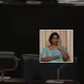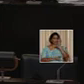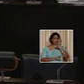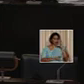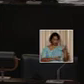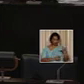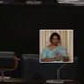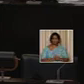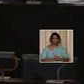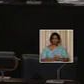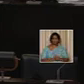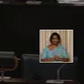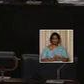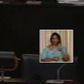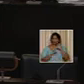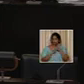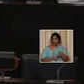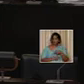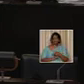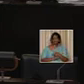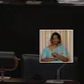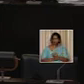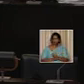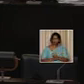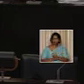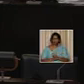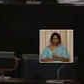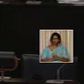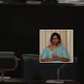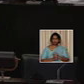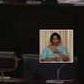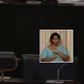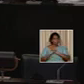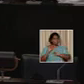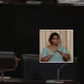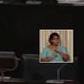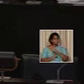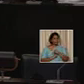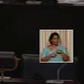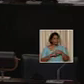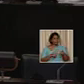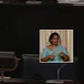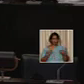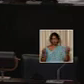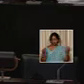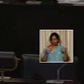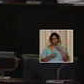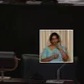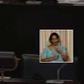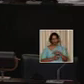කි දැන් මේ අනුව ඒ අනුපාතය දැන්ට නැහැ ඒක තමයි